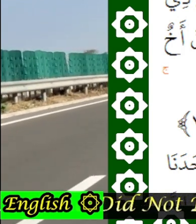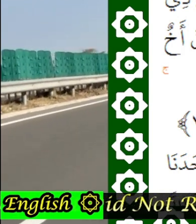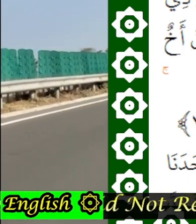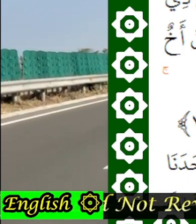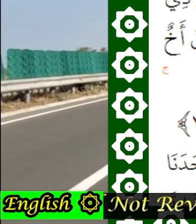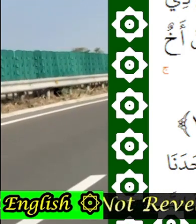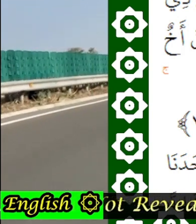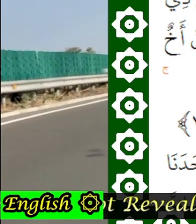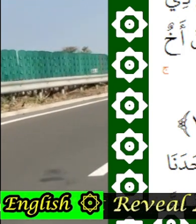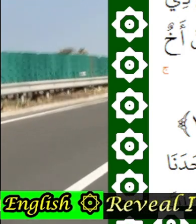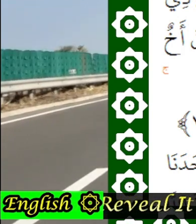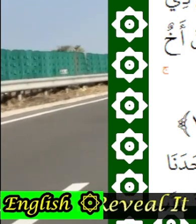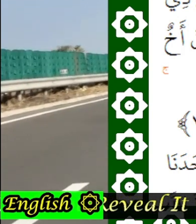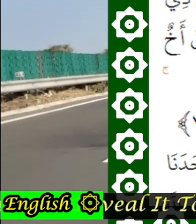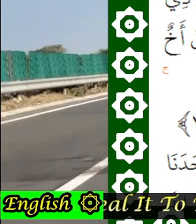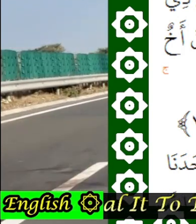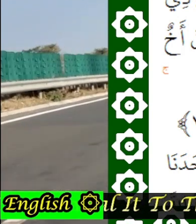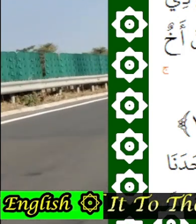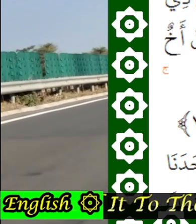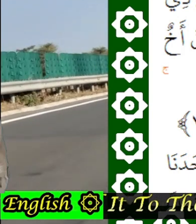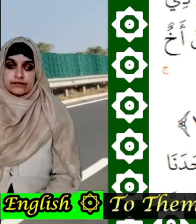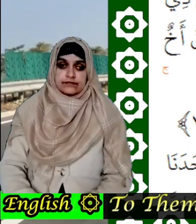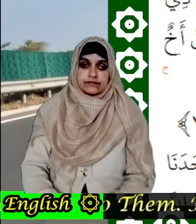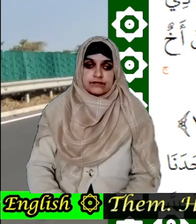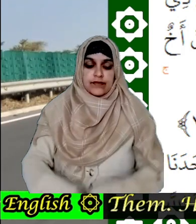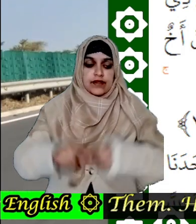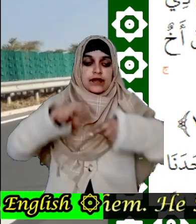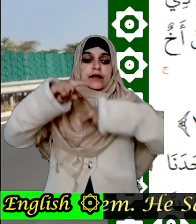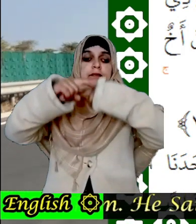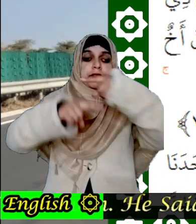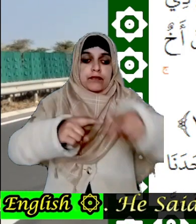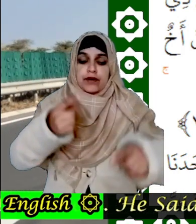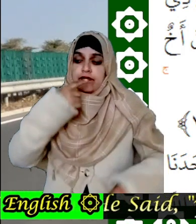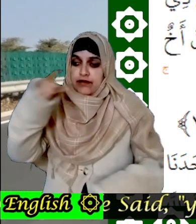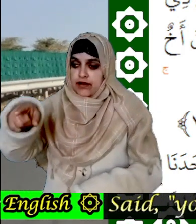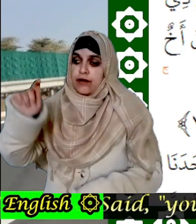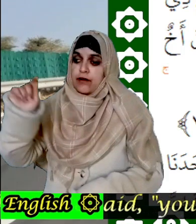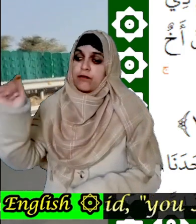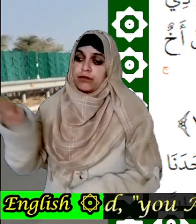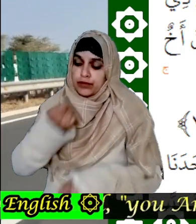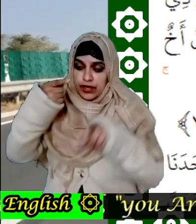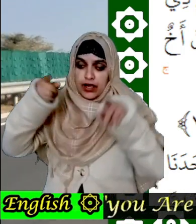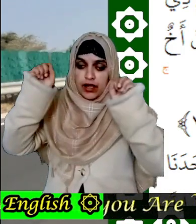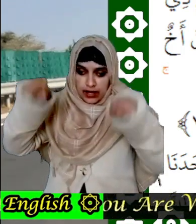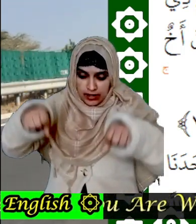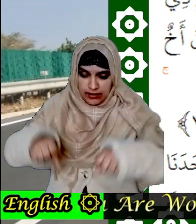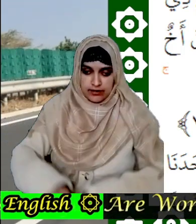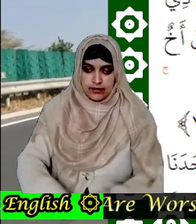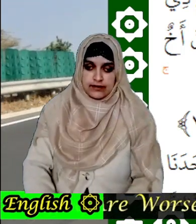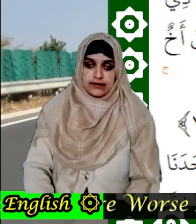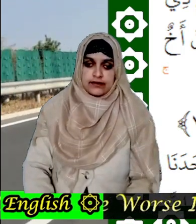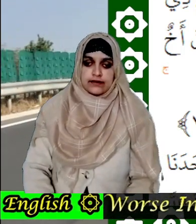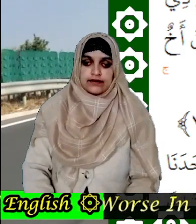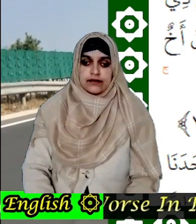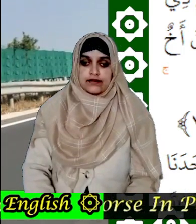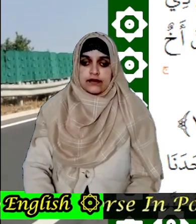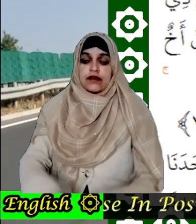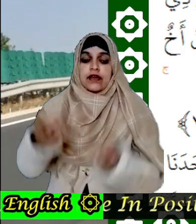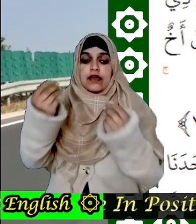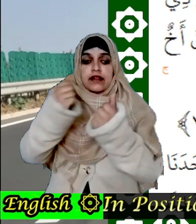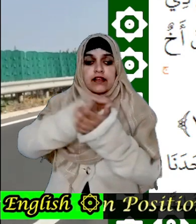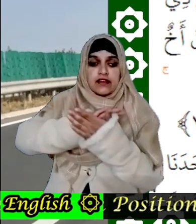مكانا جياه جدلقات سني الرحمة ولم يبديها لهم التملفني والله أعلم